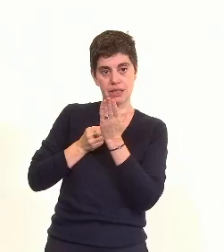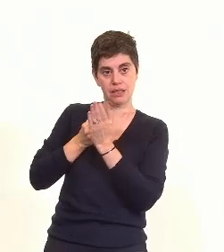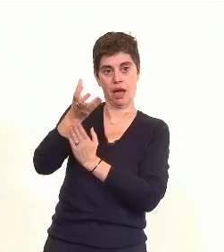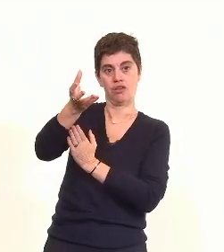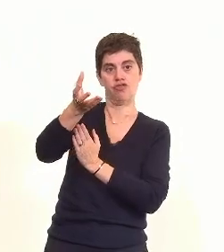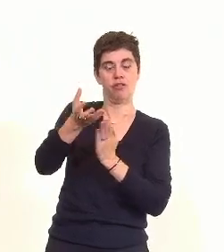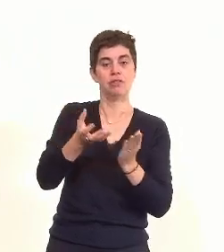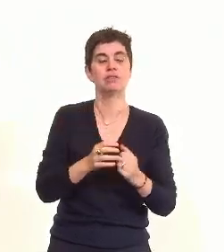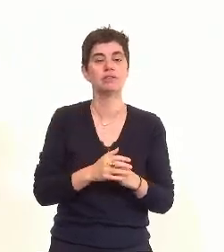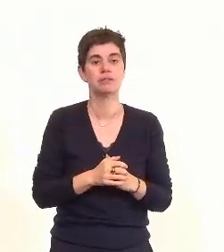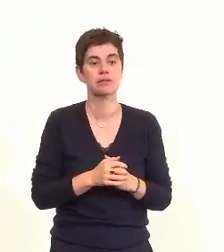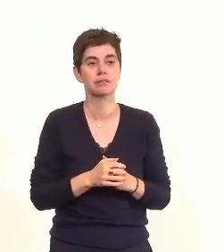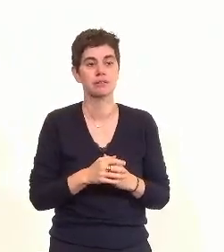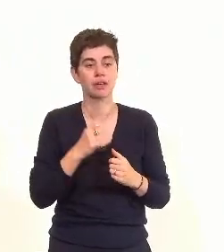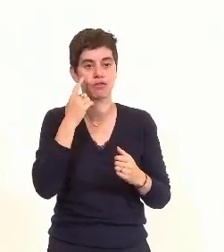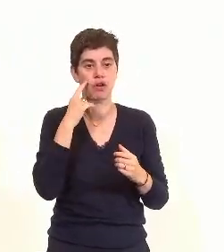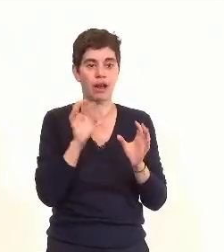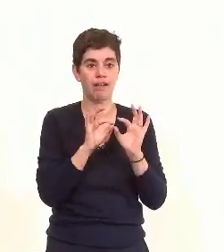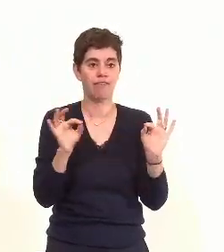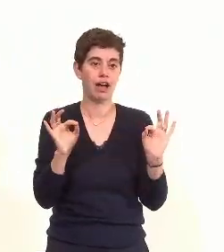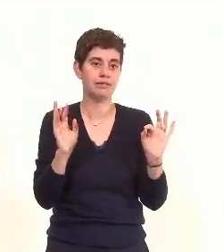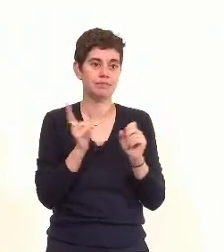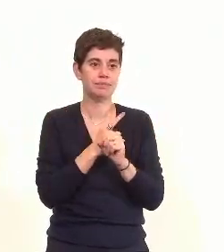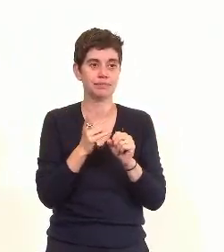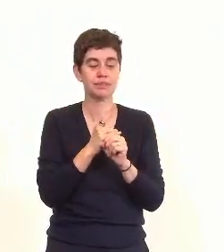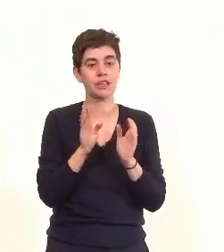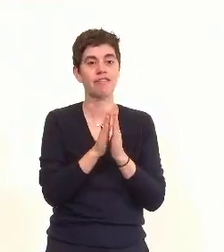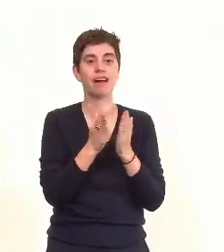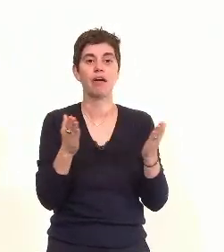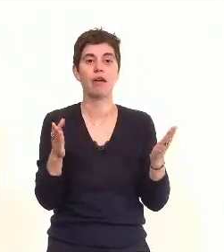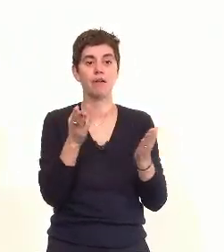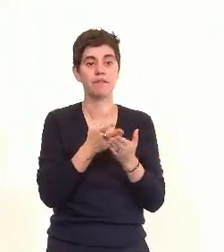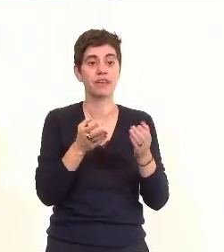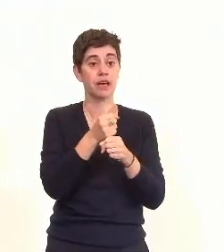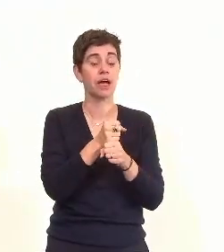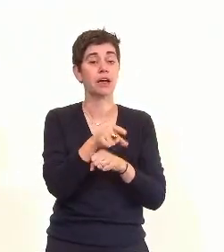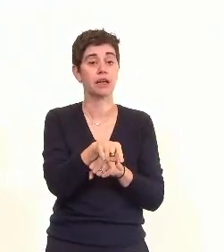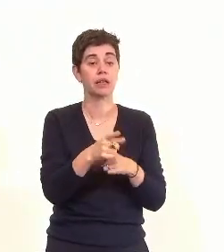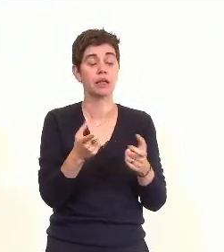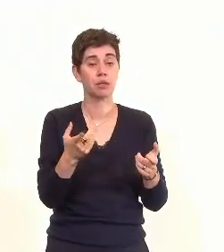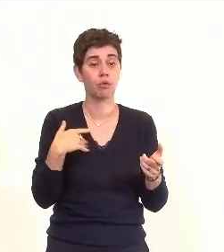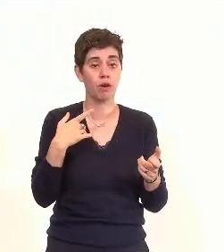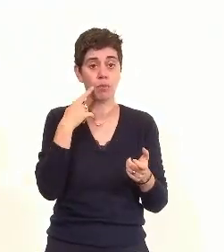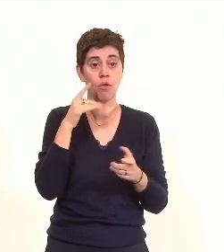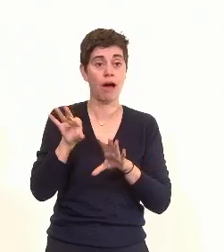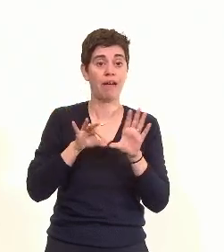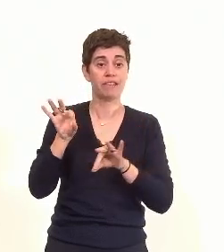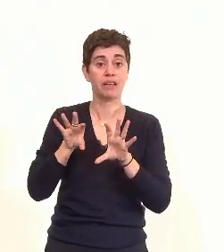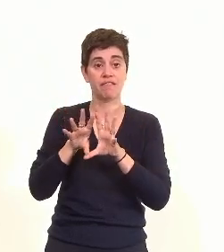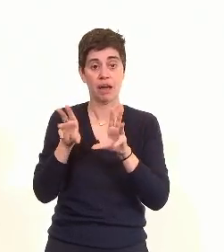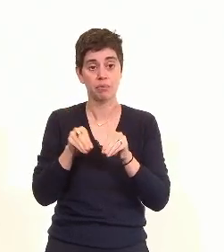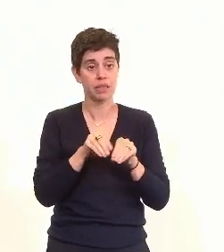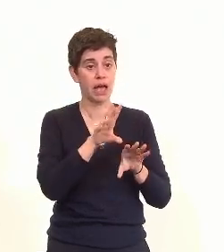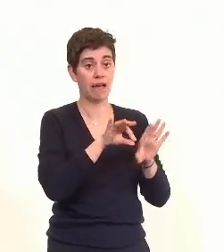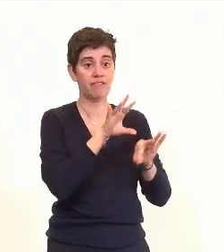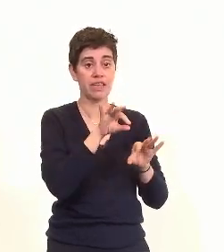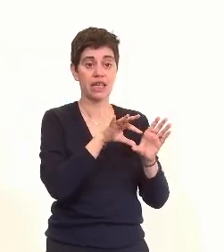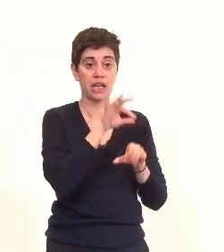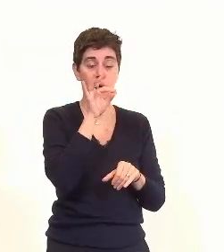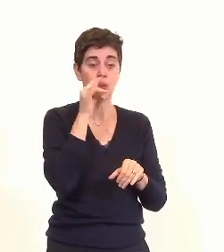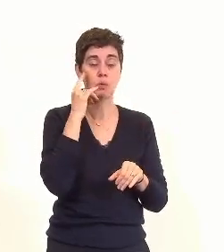Donc, voilà. On a créé un petit flyer pour inviter justement les familles, les élus. Donc ça a été distribué à tous les gens